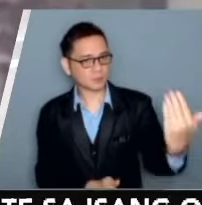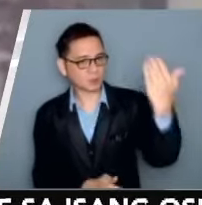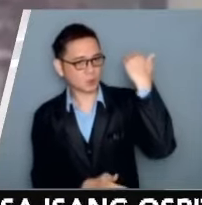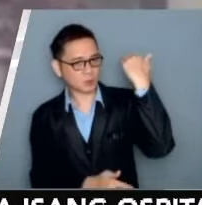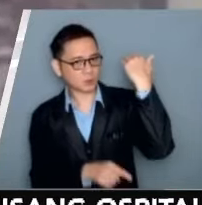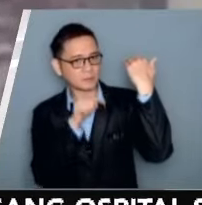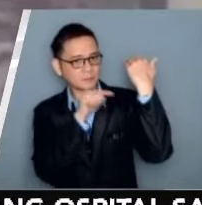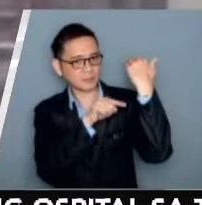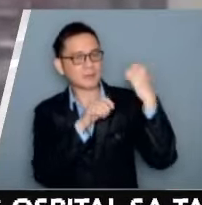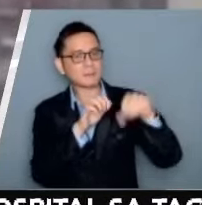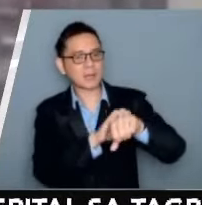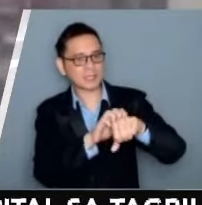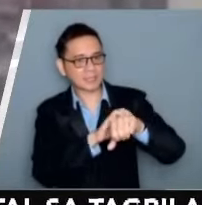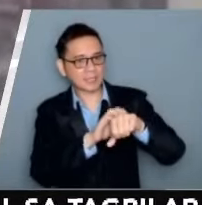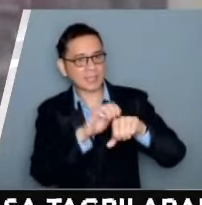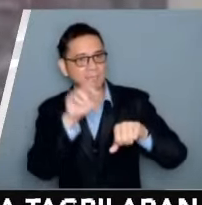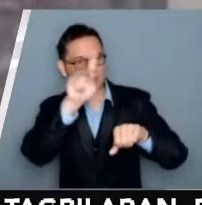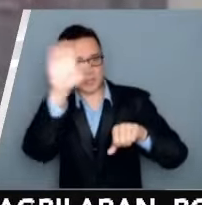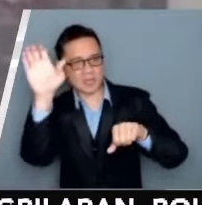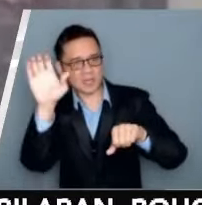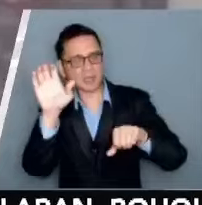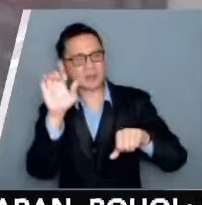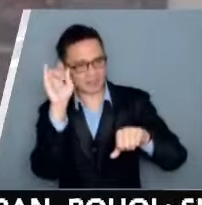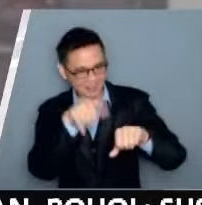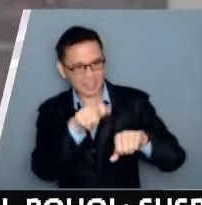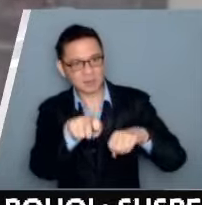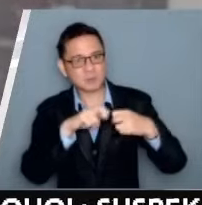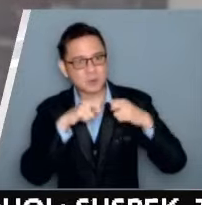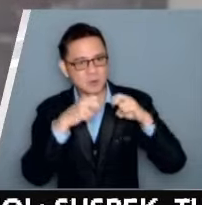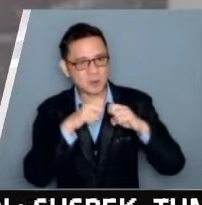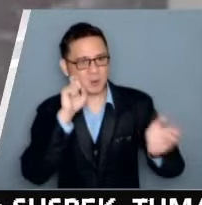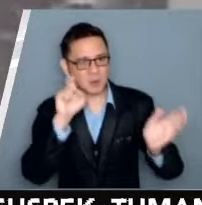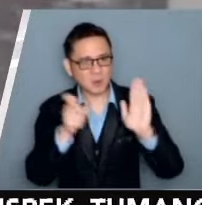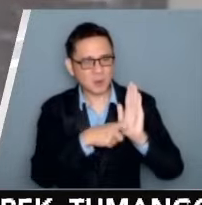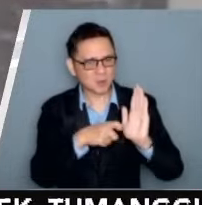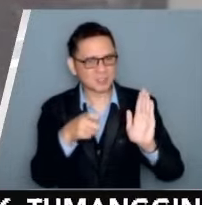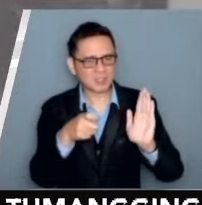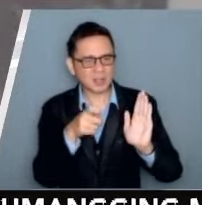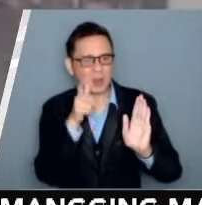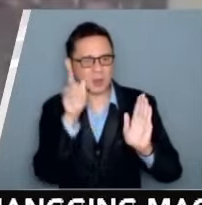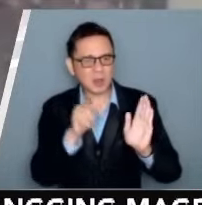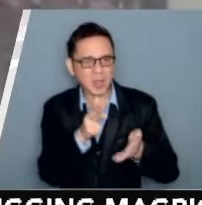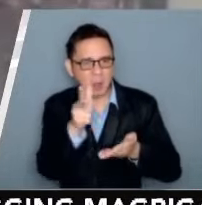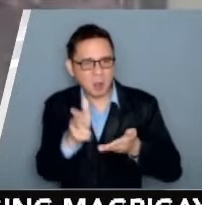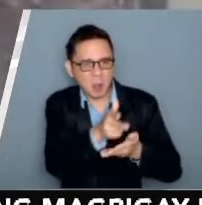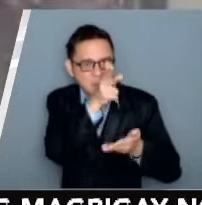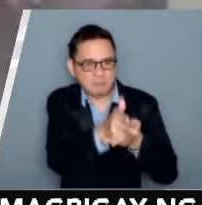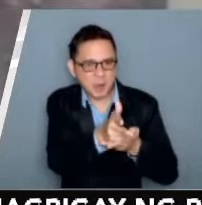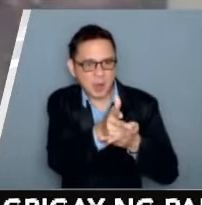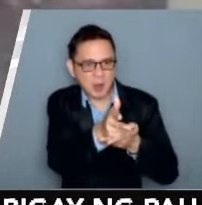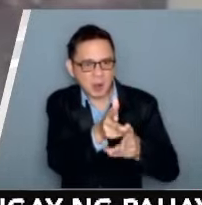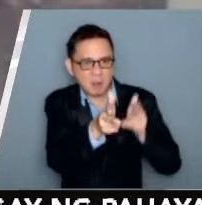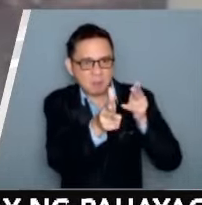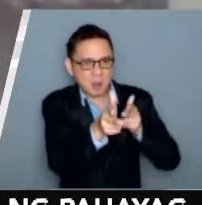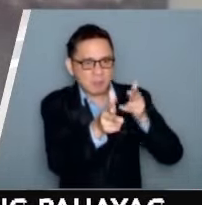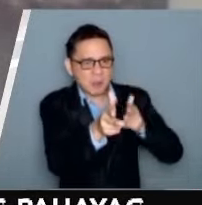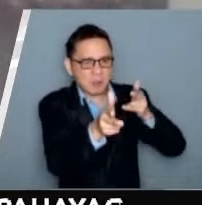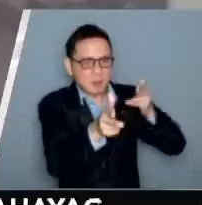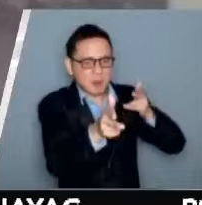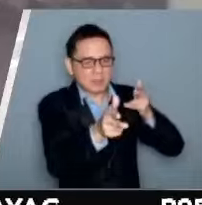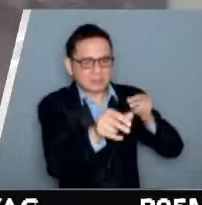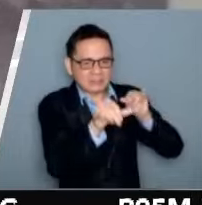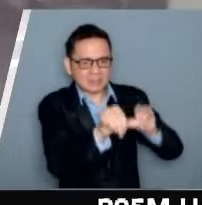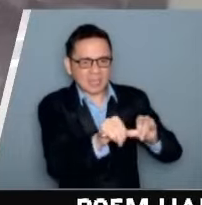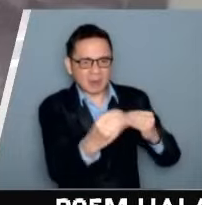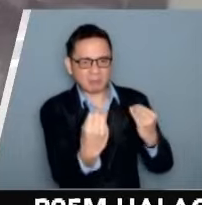at Pasay, nako, yan talaga yung problema. Tignan mo, nag-misto lang parking lot na po sa mga sandaling ito dahil halos hindi na umaandar ang mga sasakyan. Ang